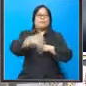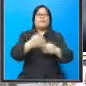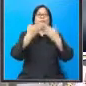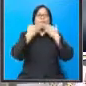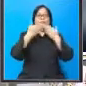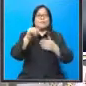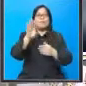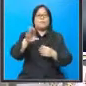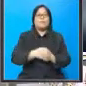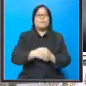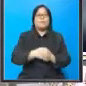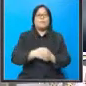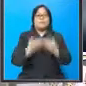nyari vocem kasihan Mama kasihan ametrine